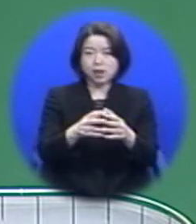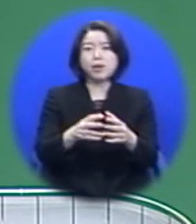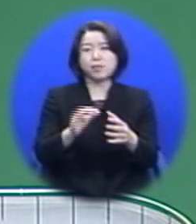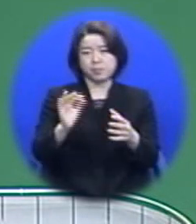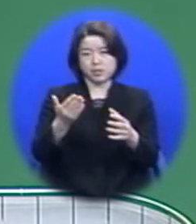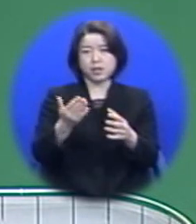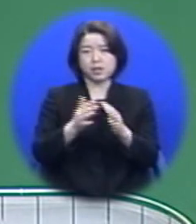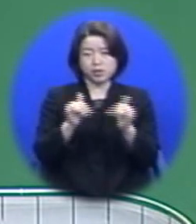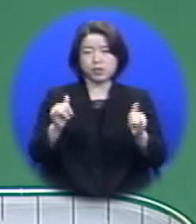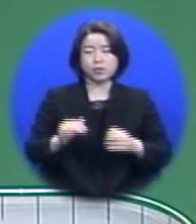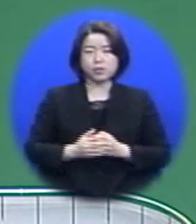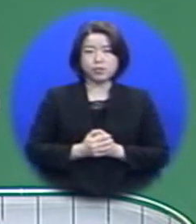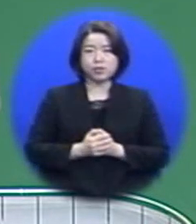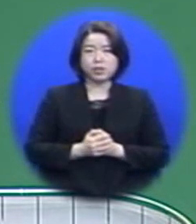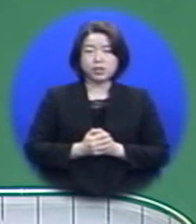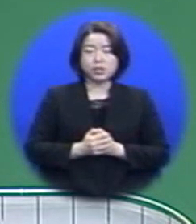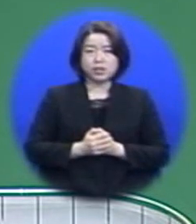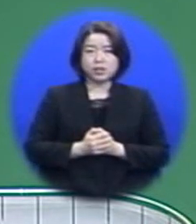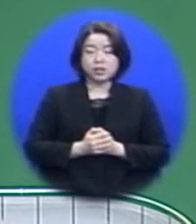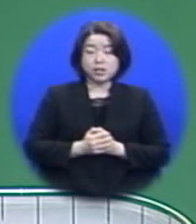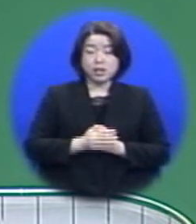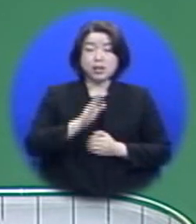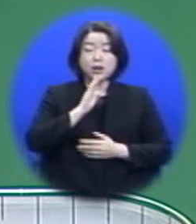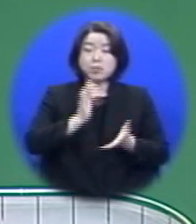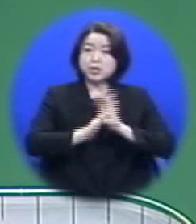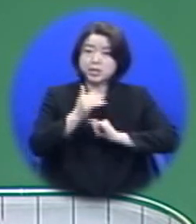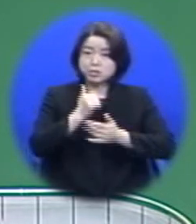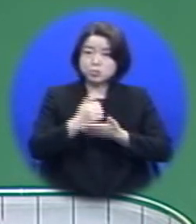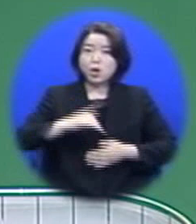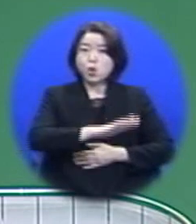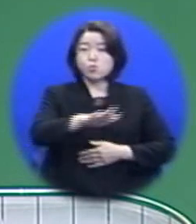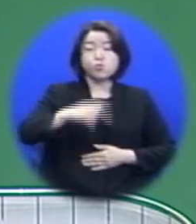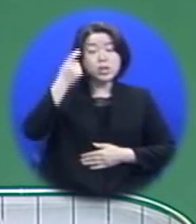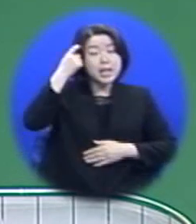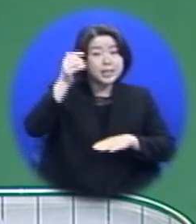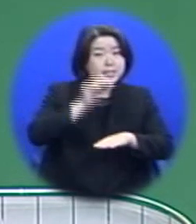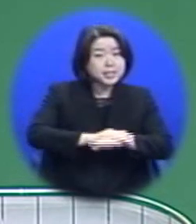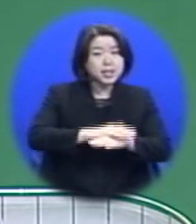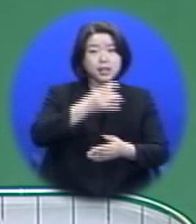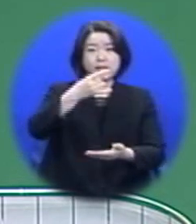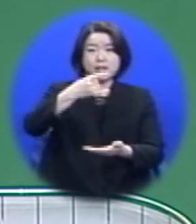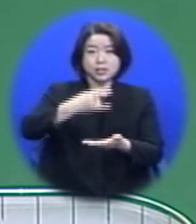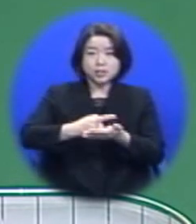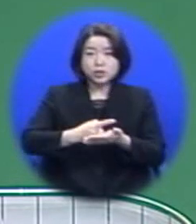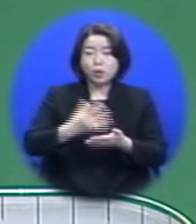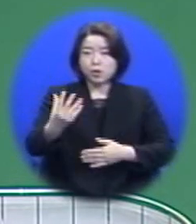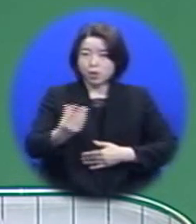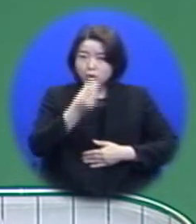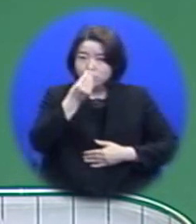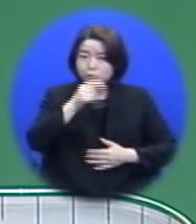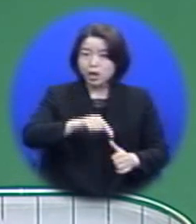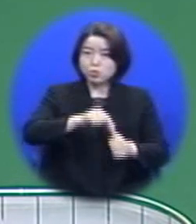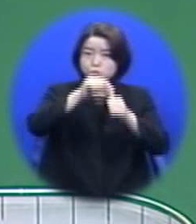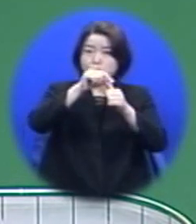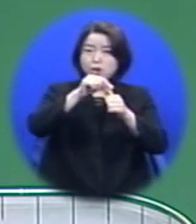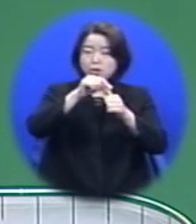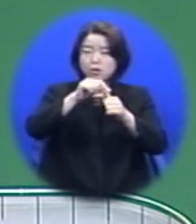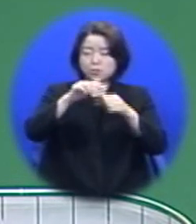뜻입니다 그러면 예수님께서 우리의 지혜와 의로움과 거룩함과 구원함에